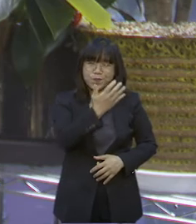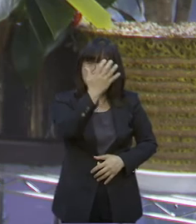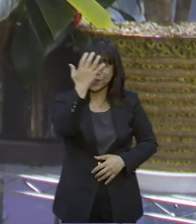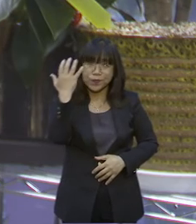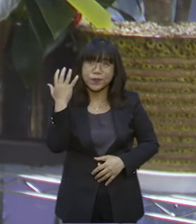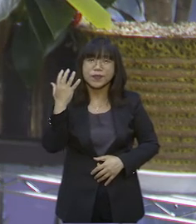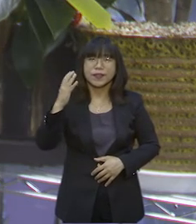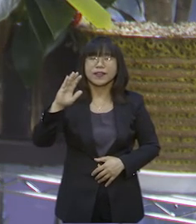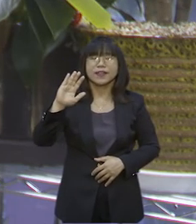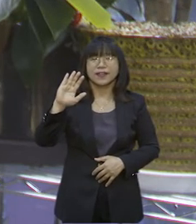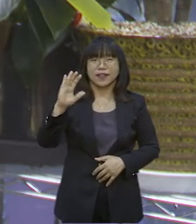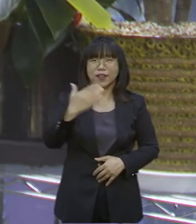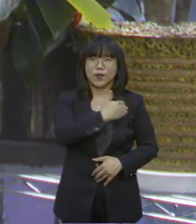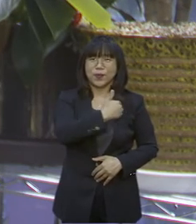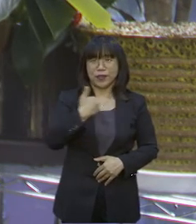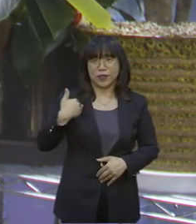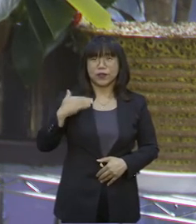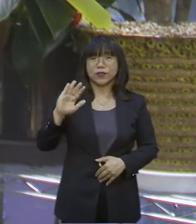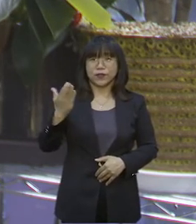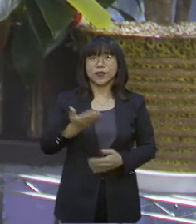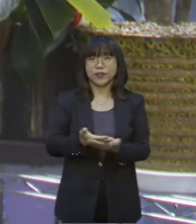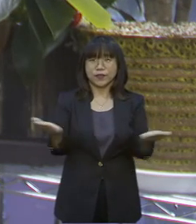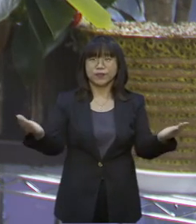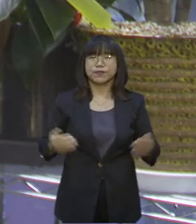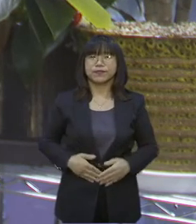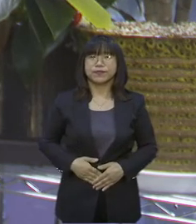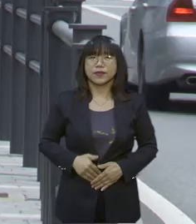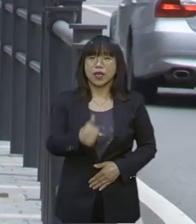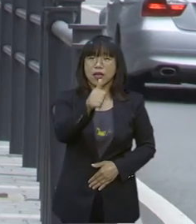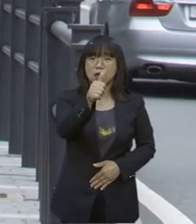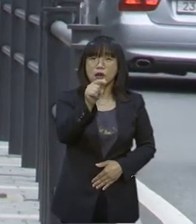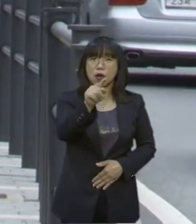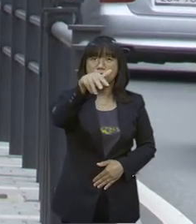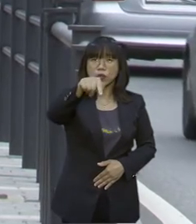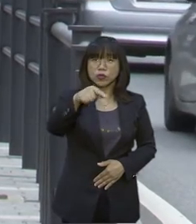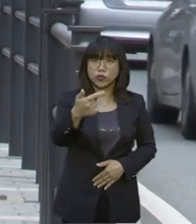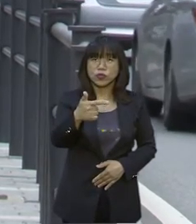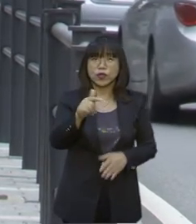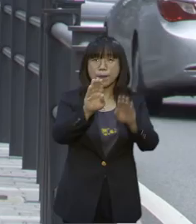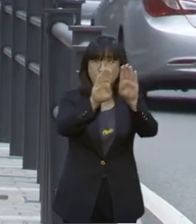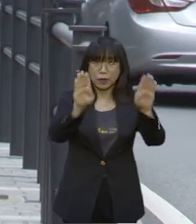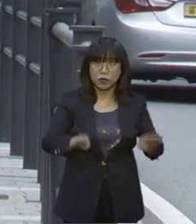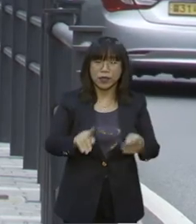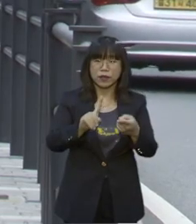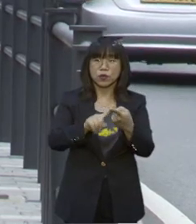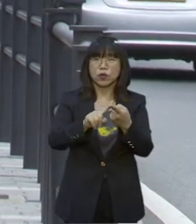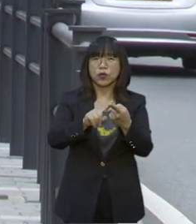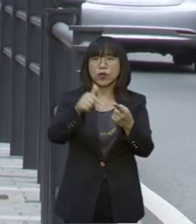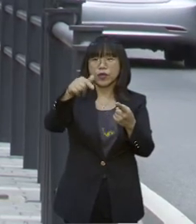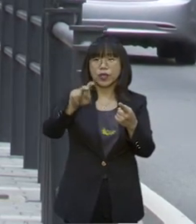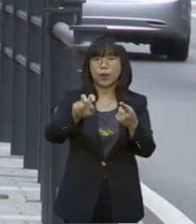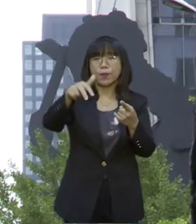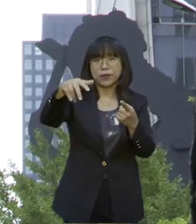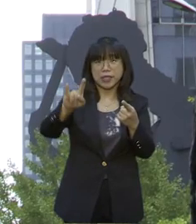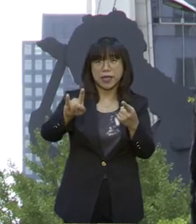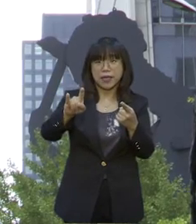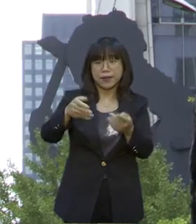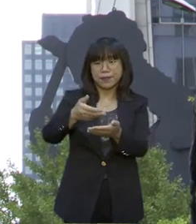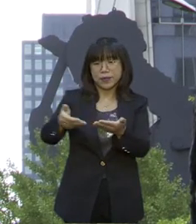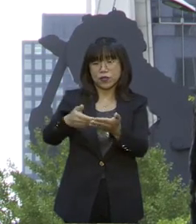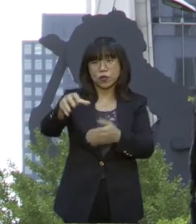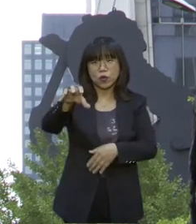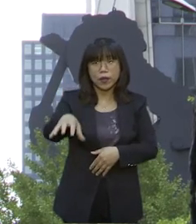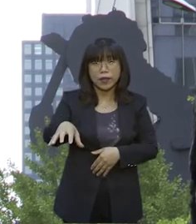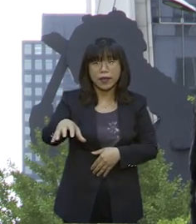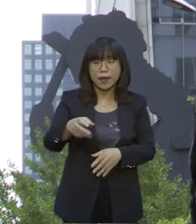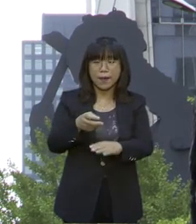화사해지면서 주민들의 만족도가 높아졌습니다. 허준박물관 겸재정선미술관 주변 버스